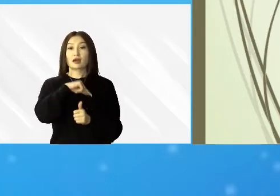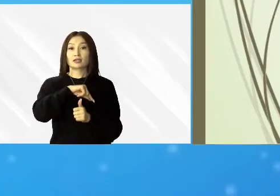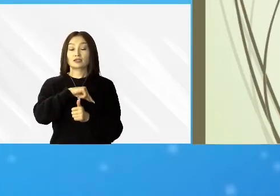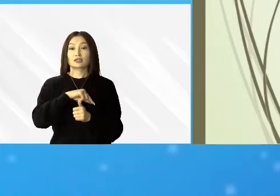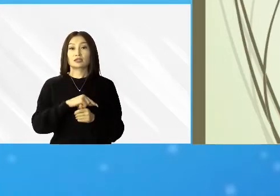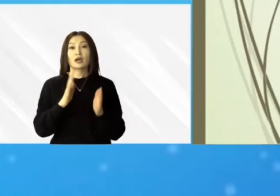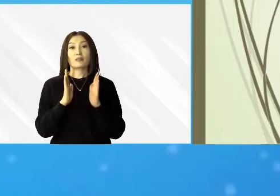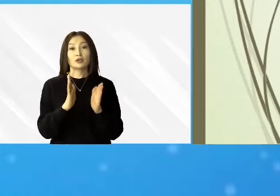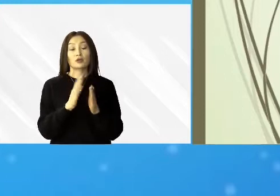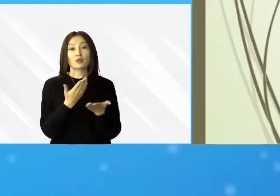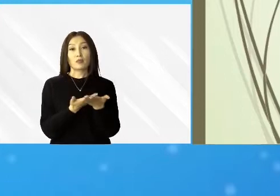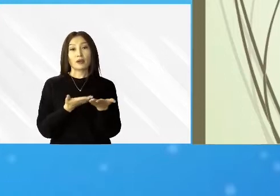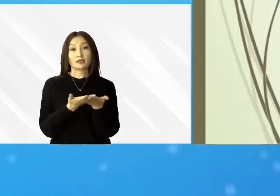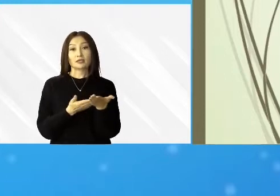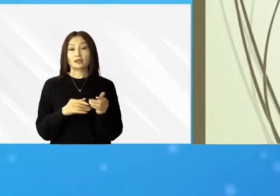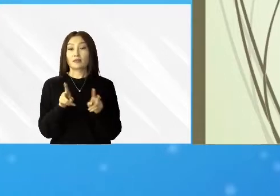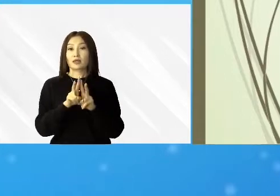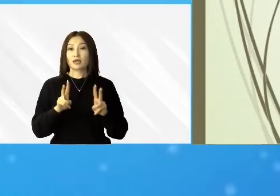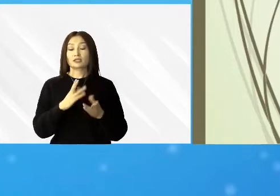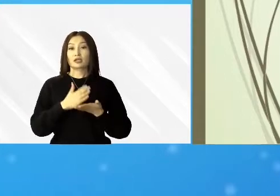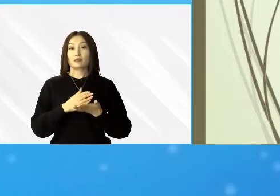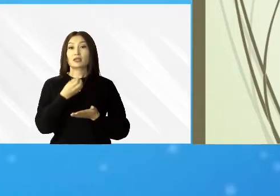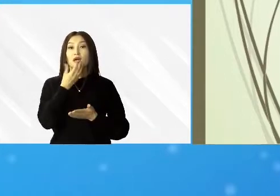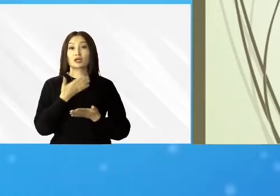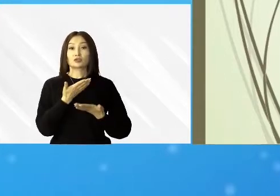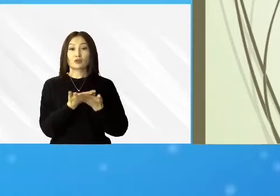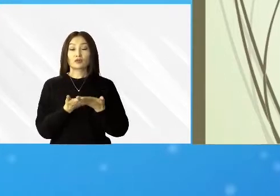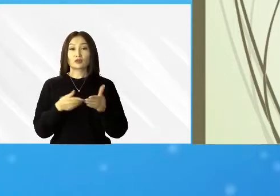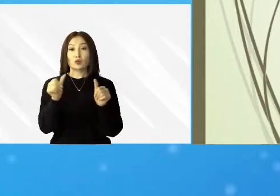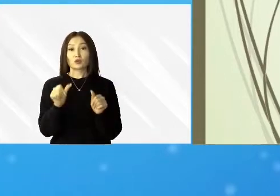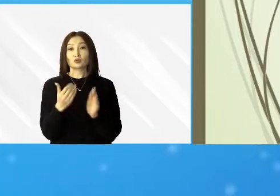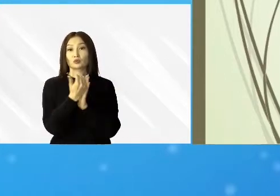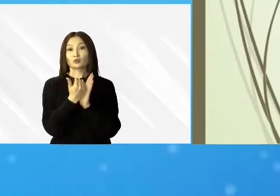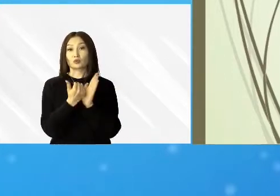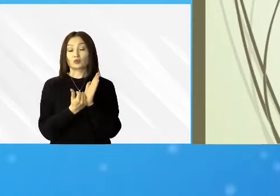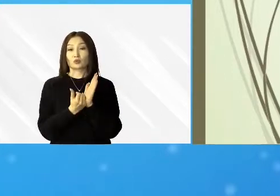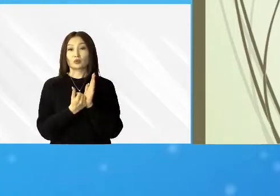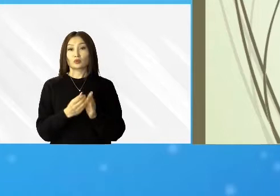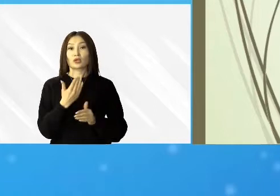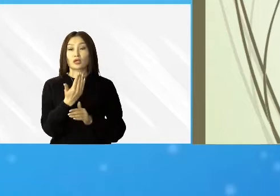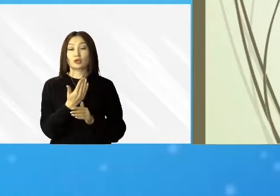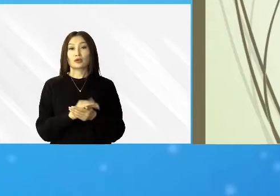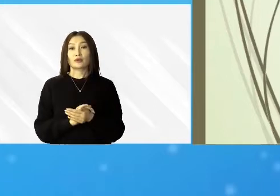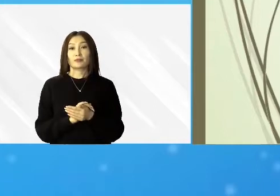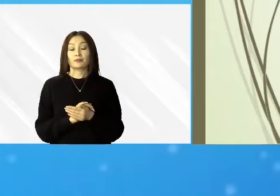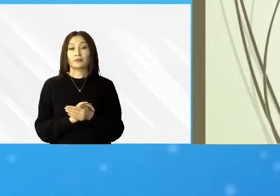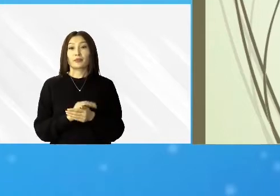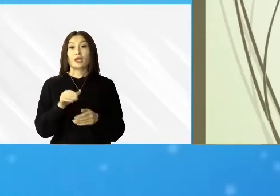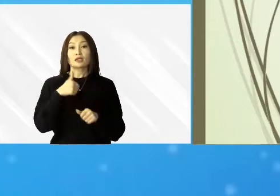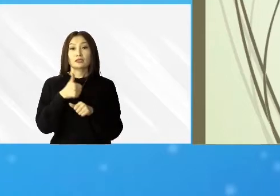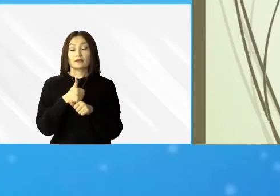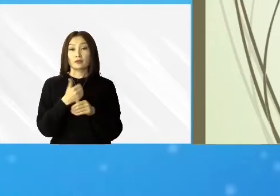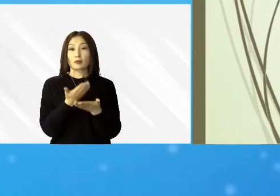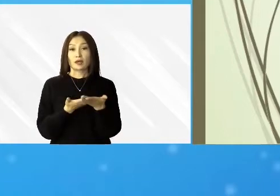характеризуется определенными показателями, а также имеет хорошо выраженную структуру составляющих ее особей.